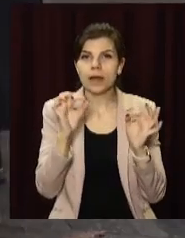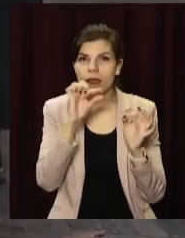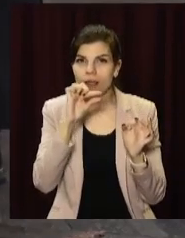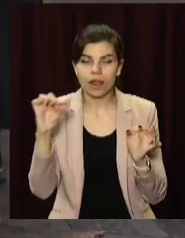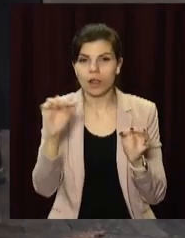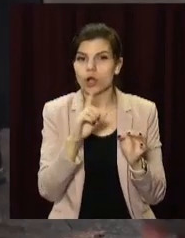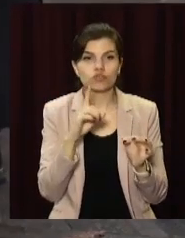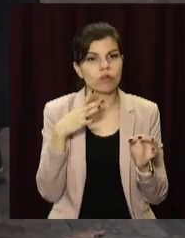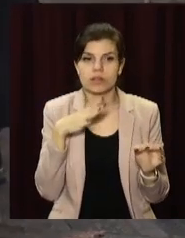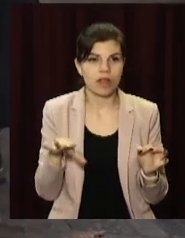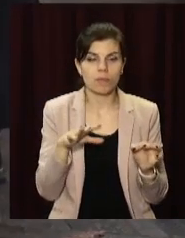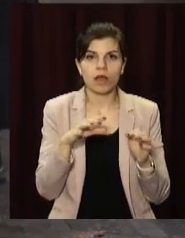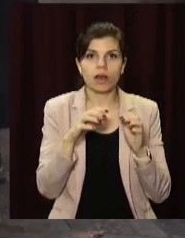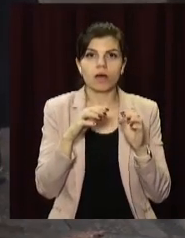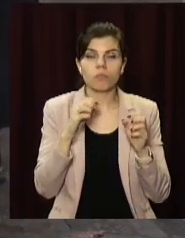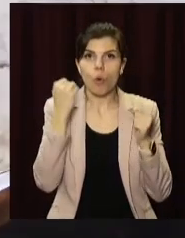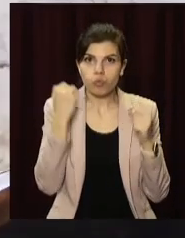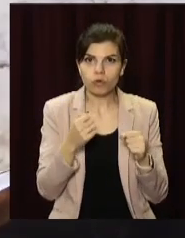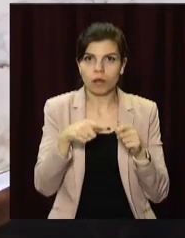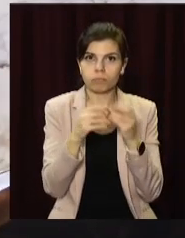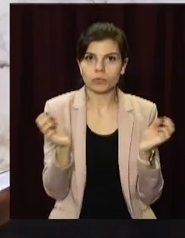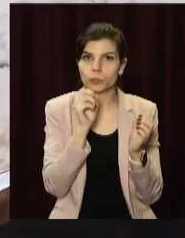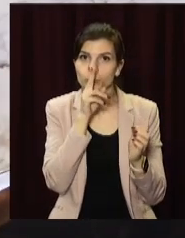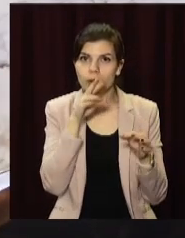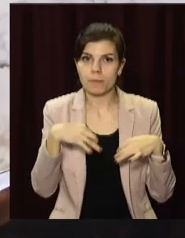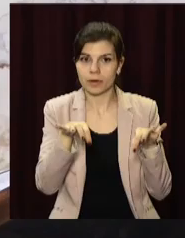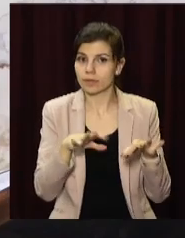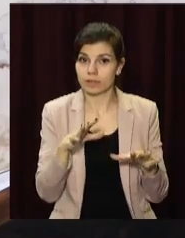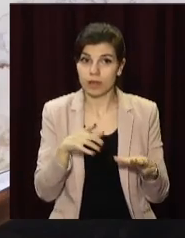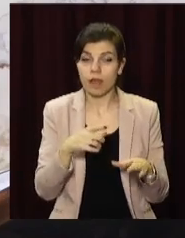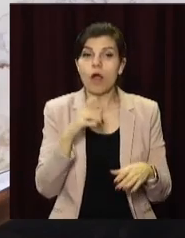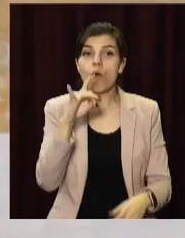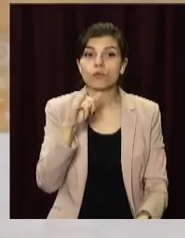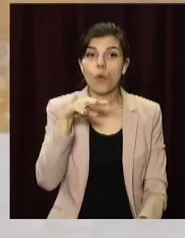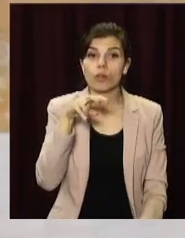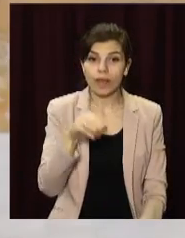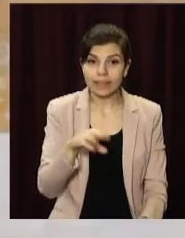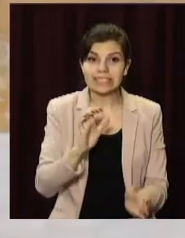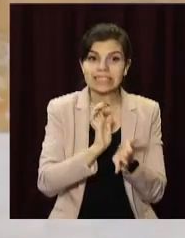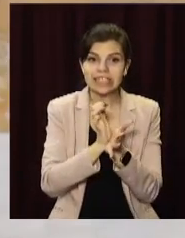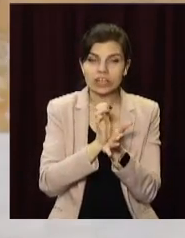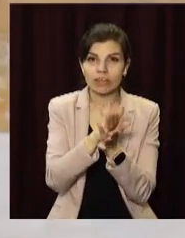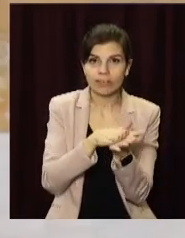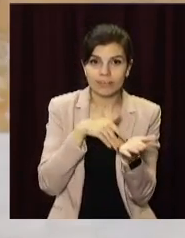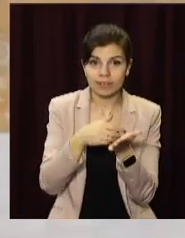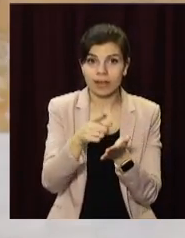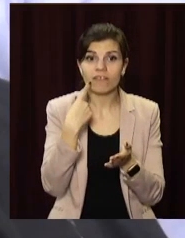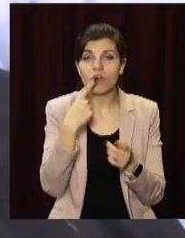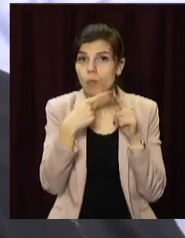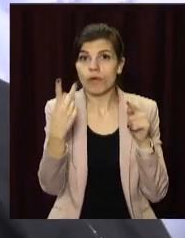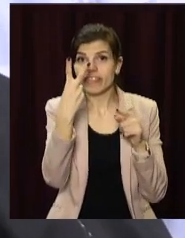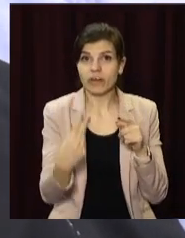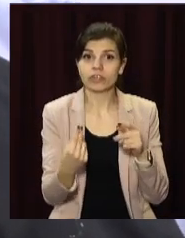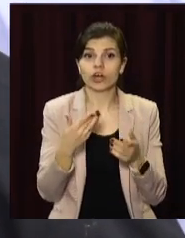елемент полотна не розірвався. Для найдовшого в Україні рулету із сирною начинкою протягом 2 днів смажили млинці та